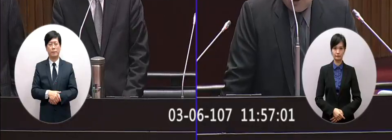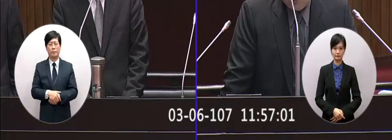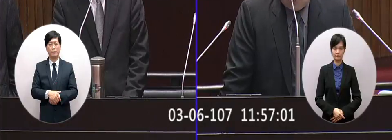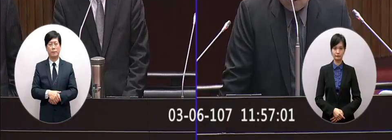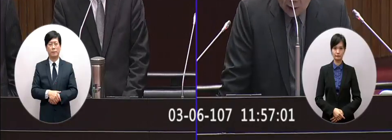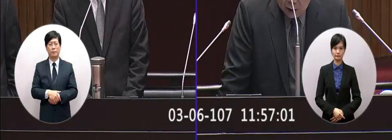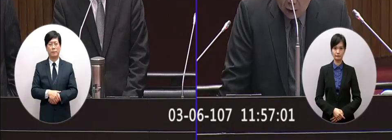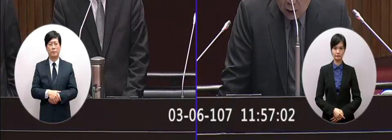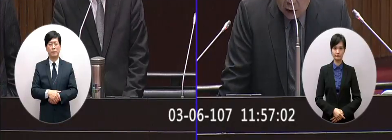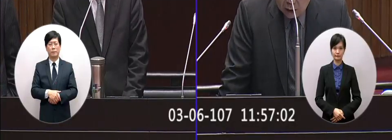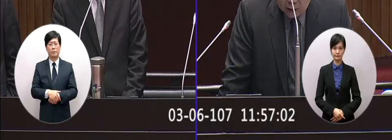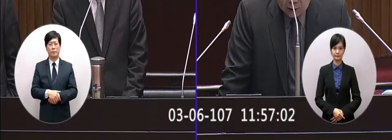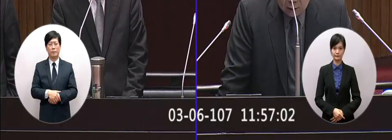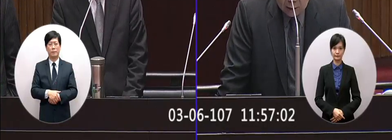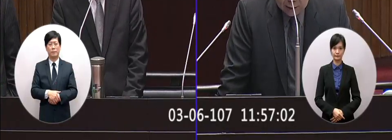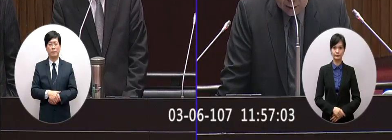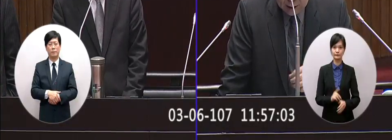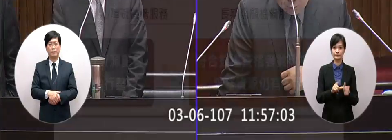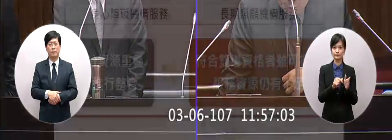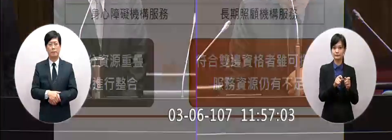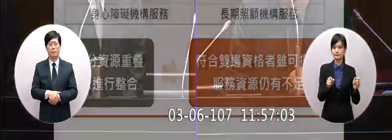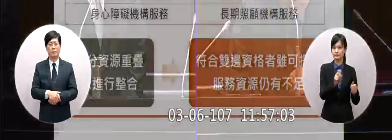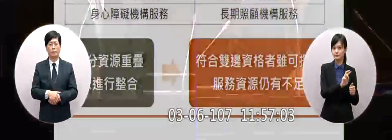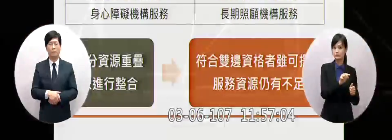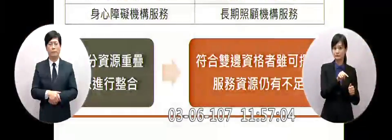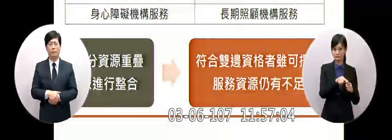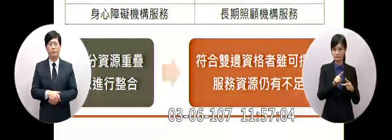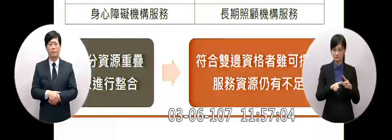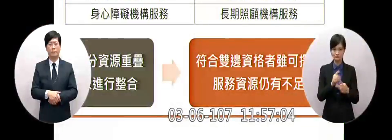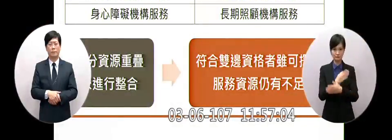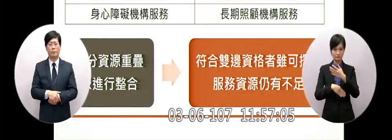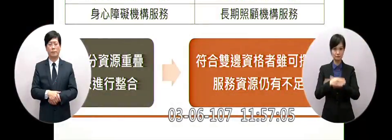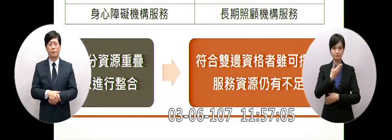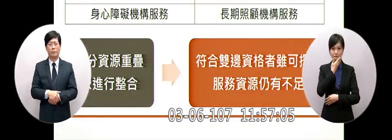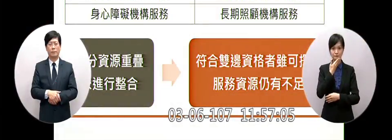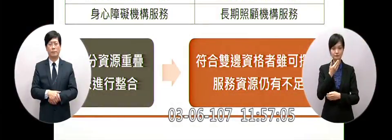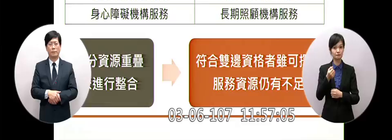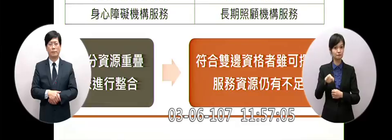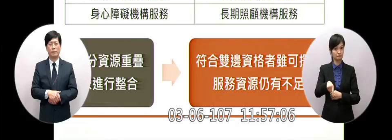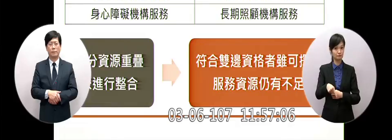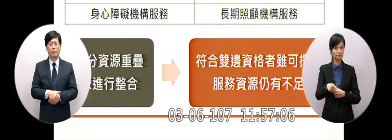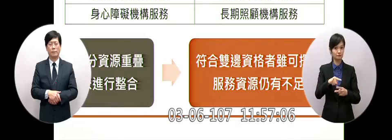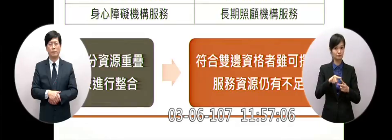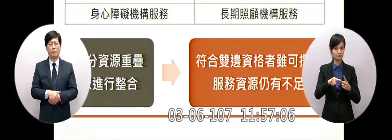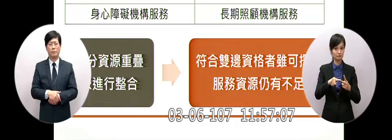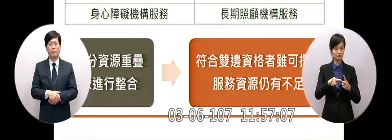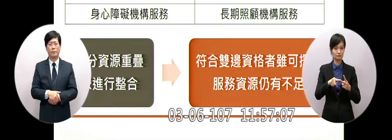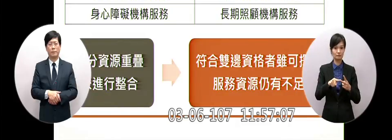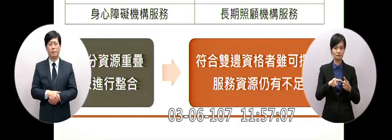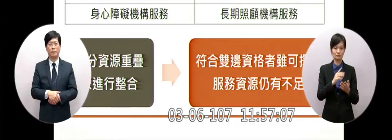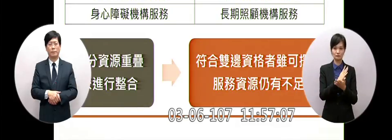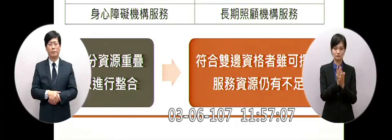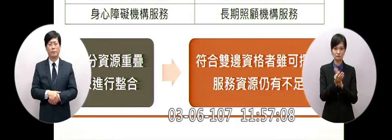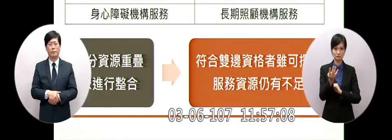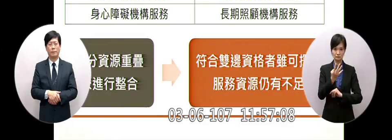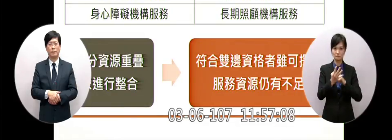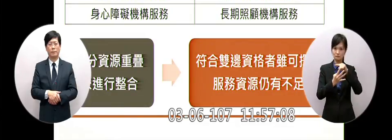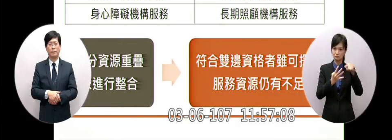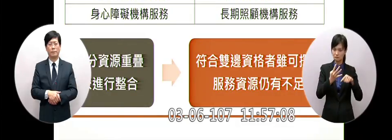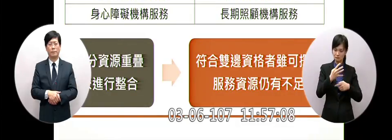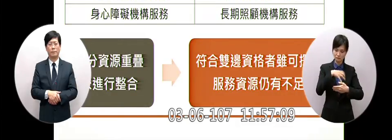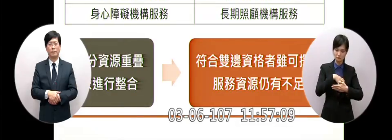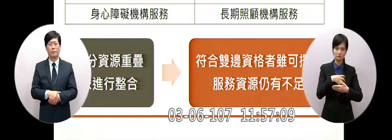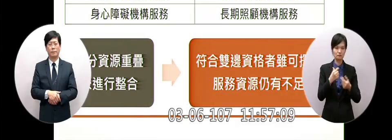我们看就是说在长照跟身心障碍福利的这个部分的话，其实好这四项的内涵是相近